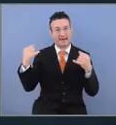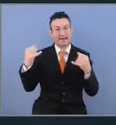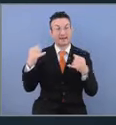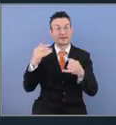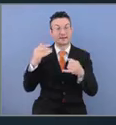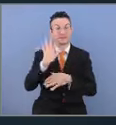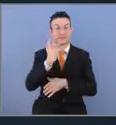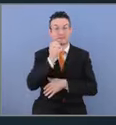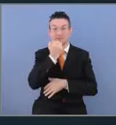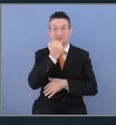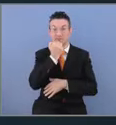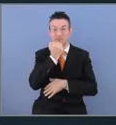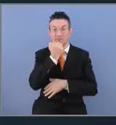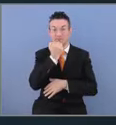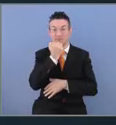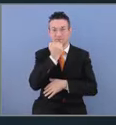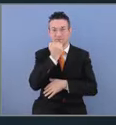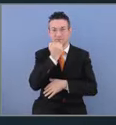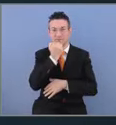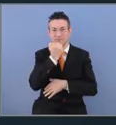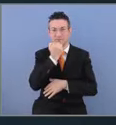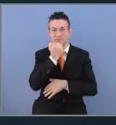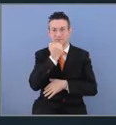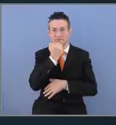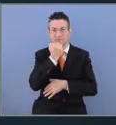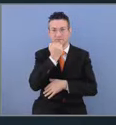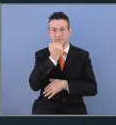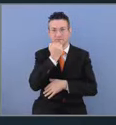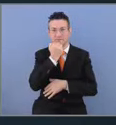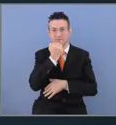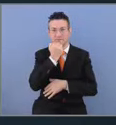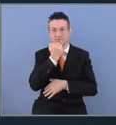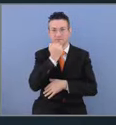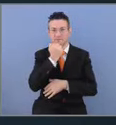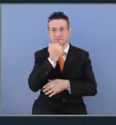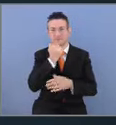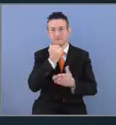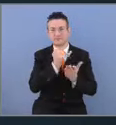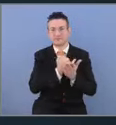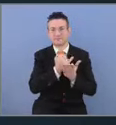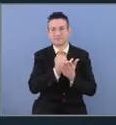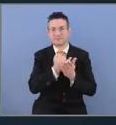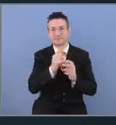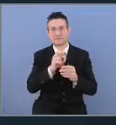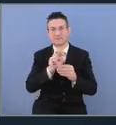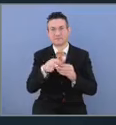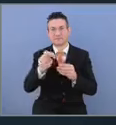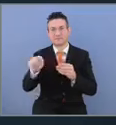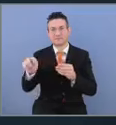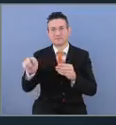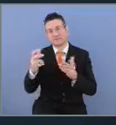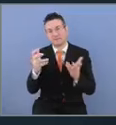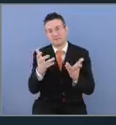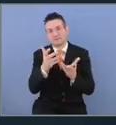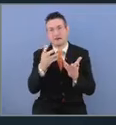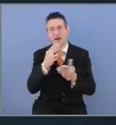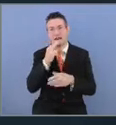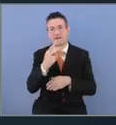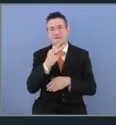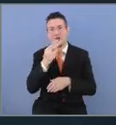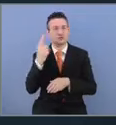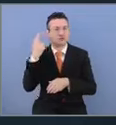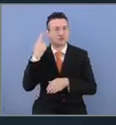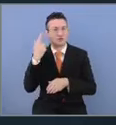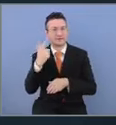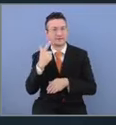Mi perdonerete, non so da quando non mi sentivate, perché no, non mi ero resa conto. Ci sono stati alcuni passaggi in cui non si è sentita la voce per il collegamento internet.